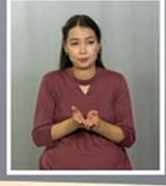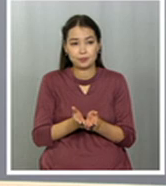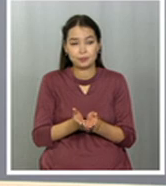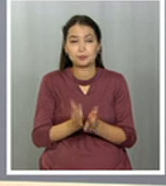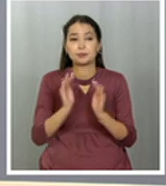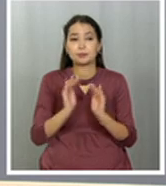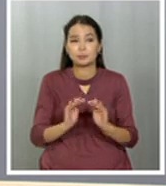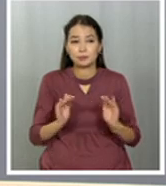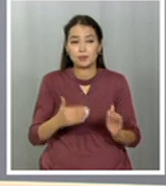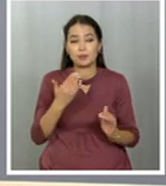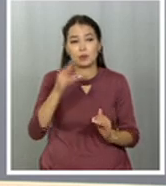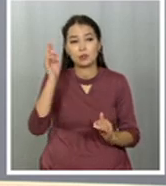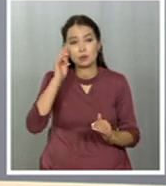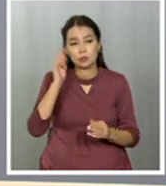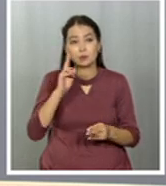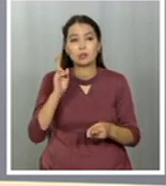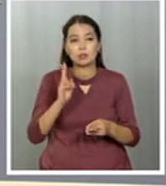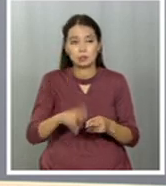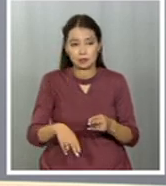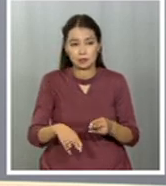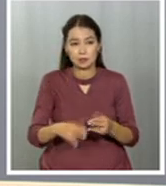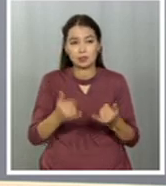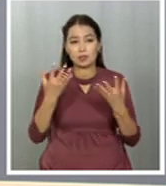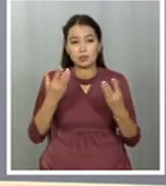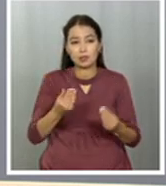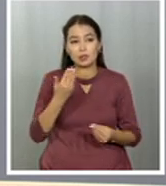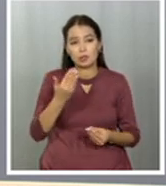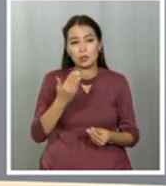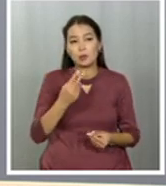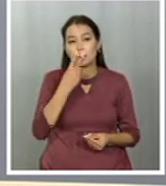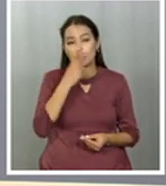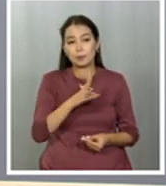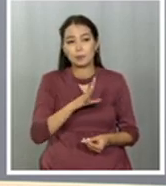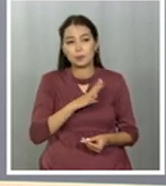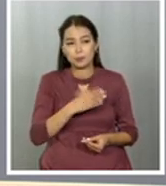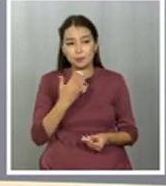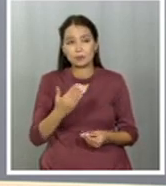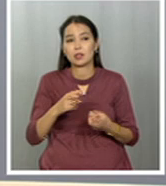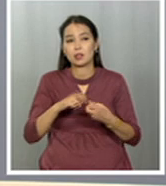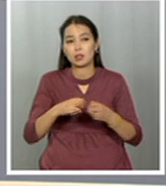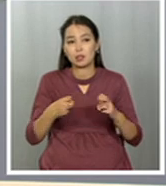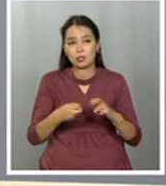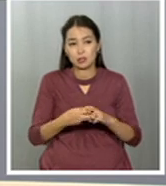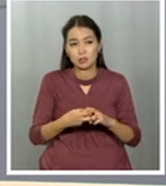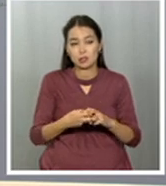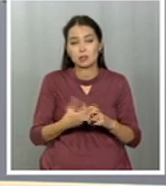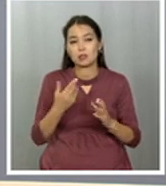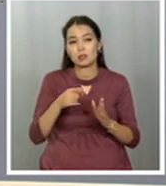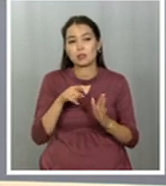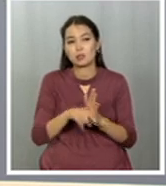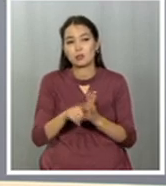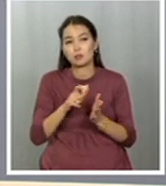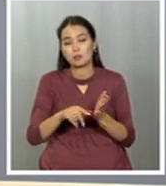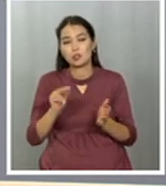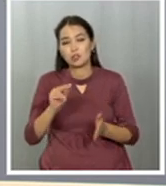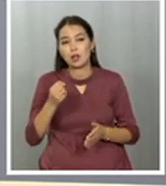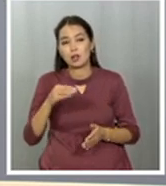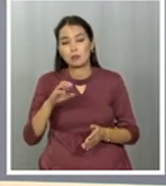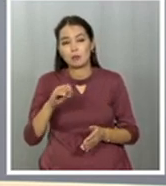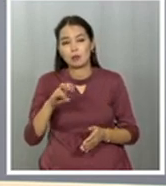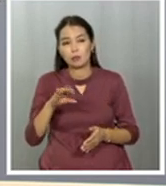Ребята, наш урок подошел к концу. Сегодня вы рассмотрели нравственные проблемы, поднятые Айтматовым в повести «Белый